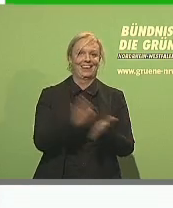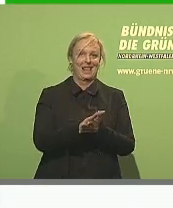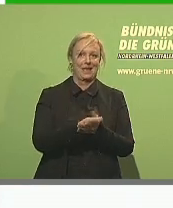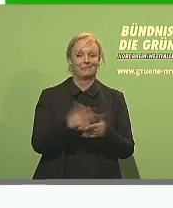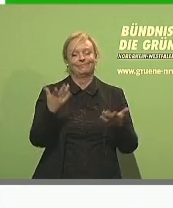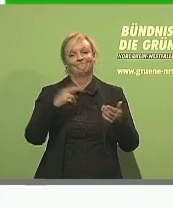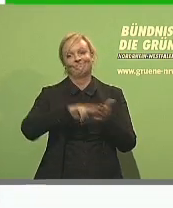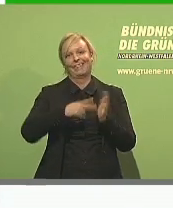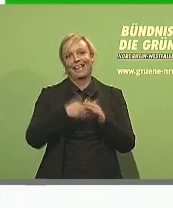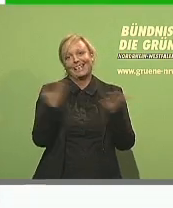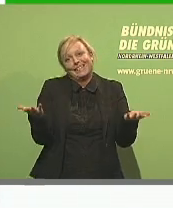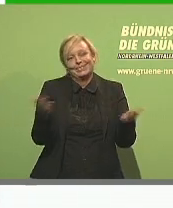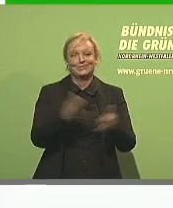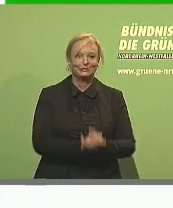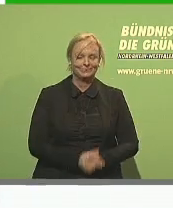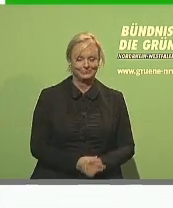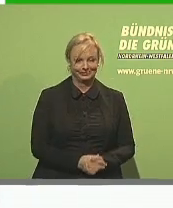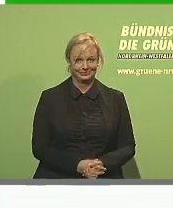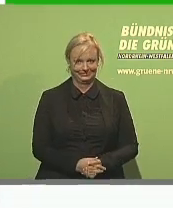der Technik.